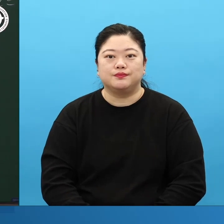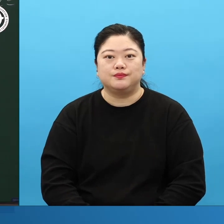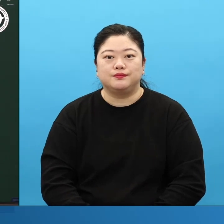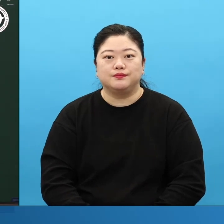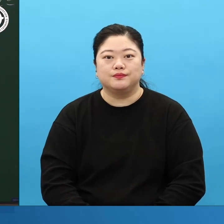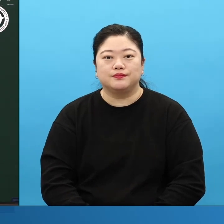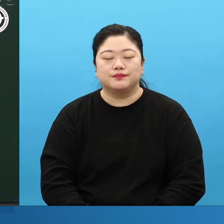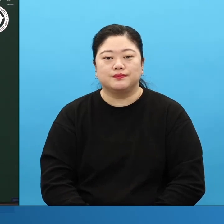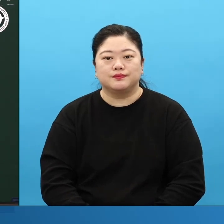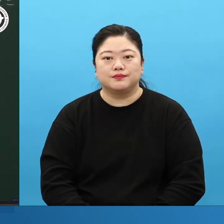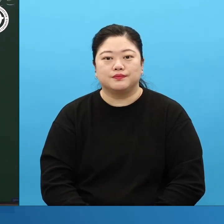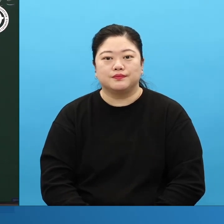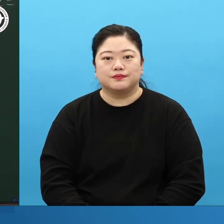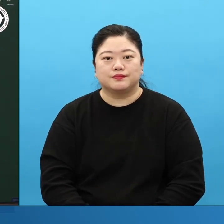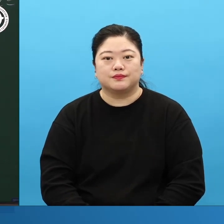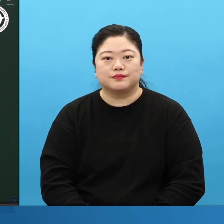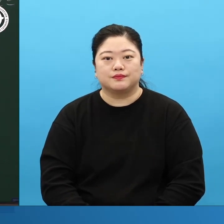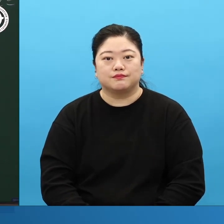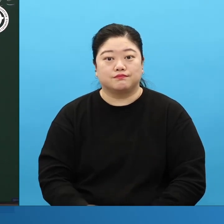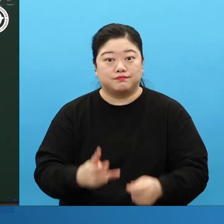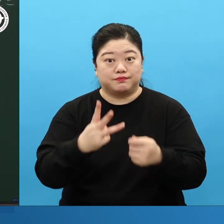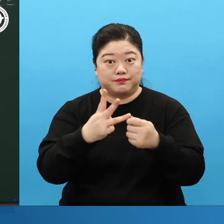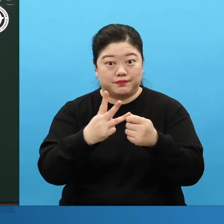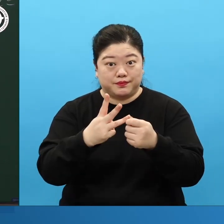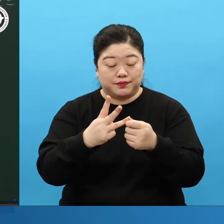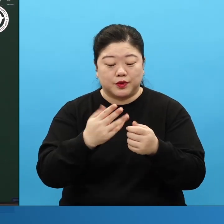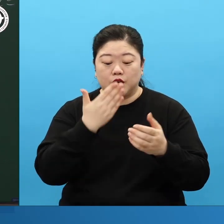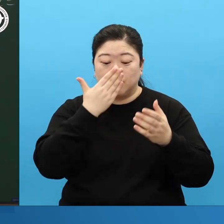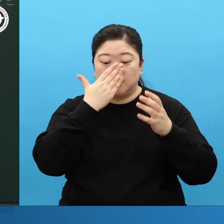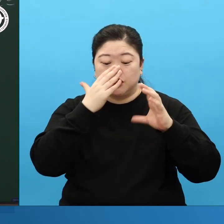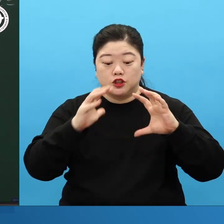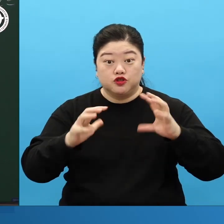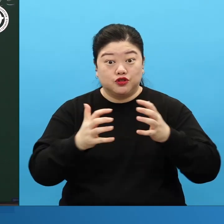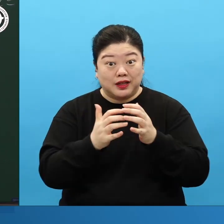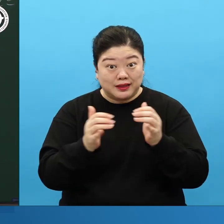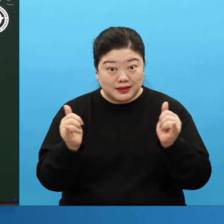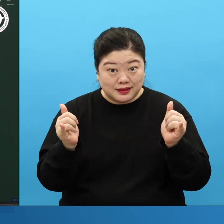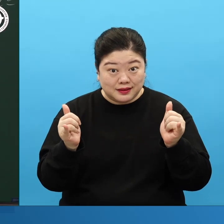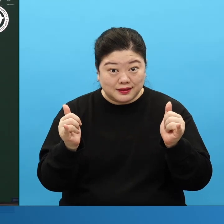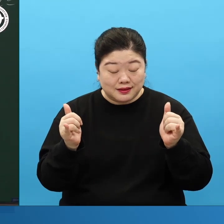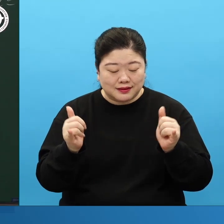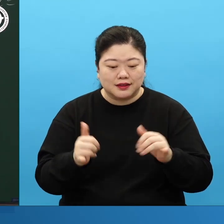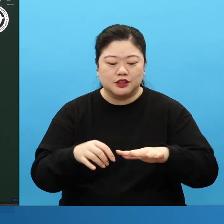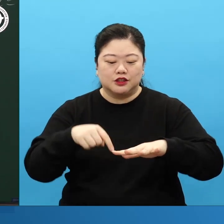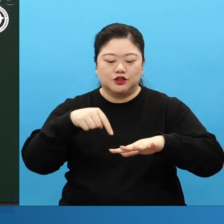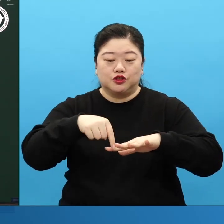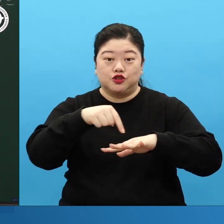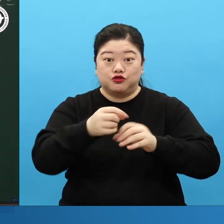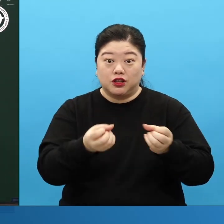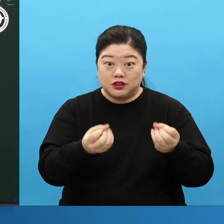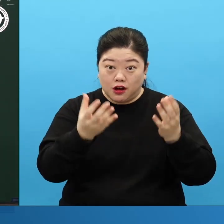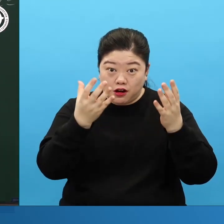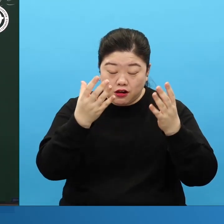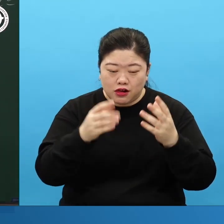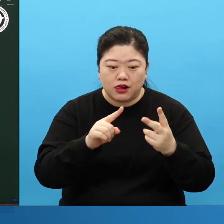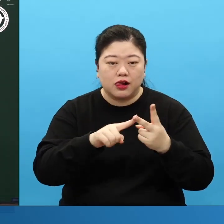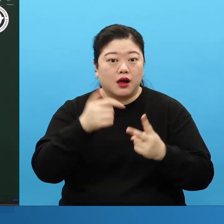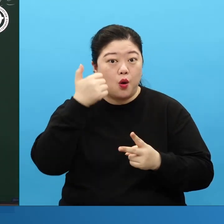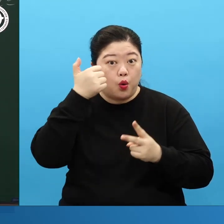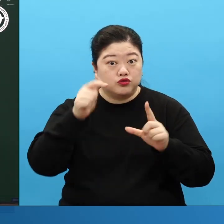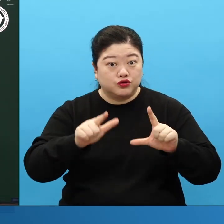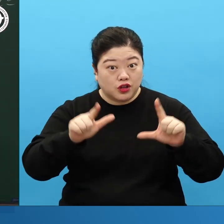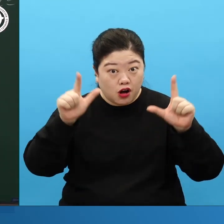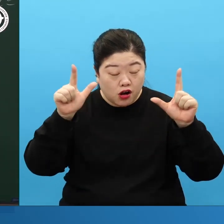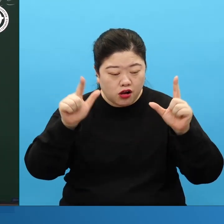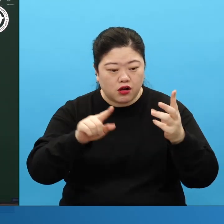유대인들은 새 절기를 같이 가족이 아버지가 아이들하고 같이 직접 장막 만들고 지켜요. Vemos que los judíos levantan